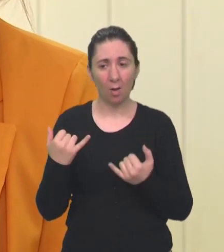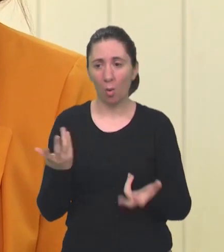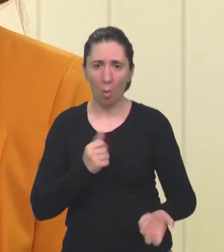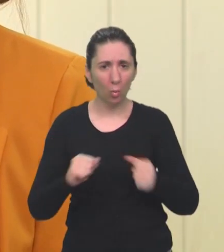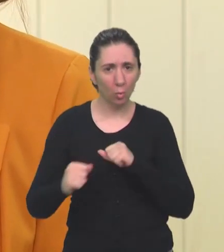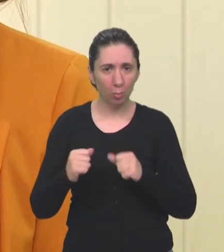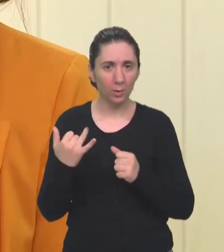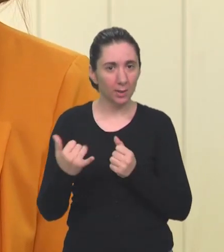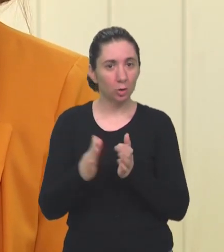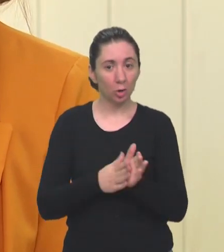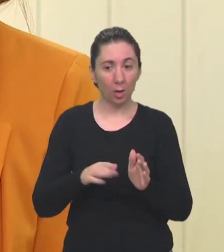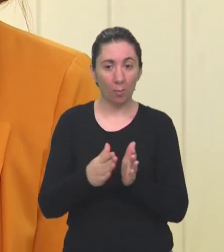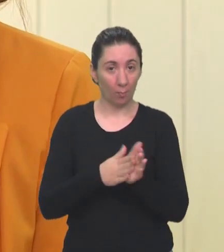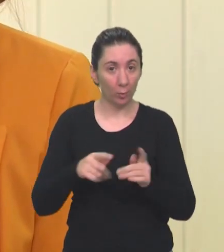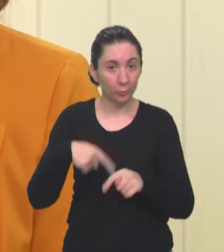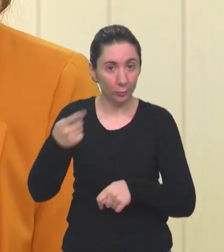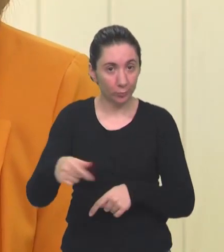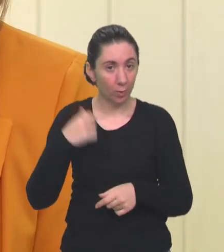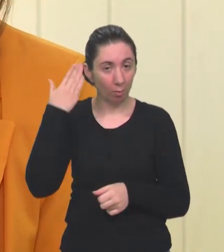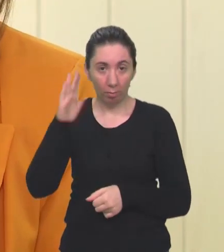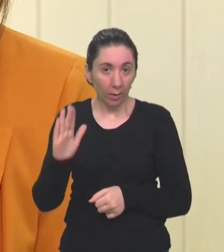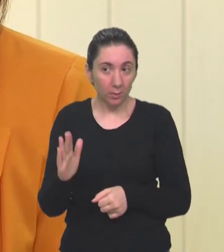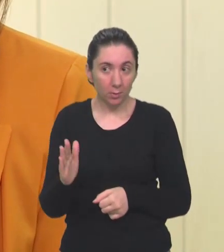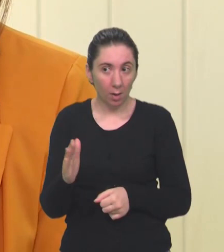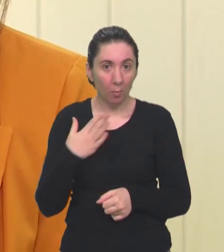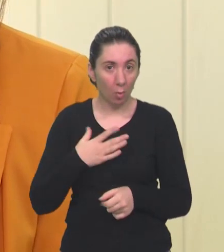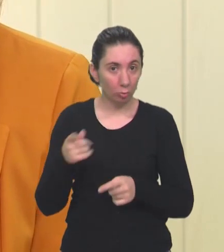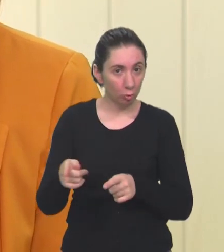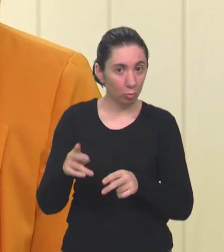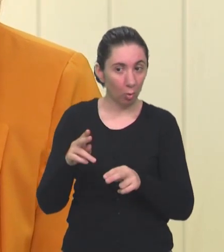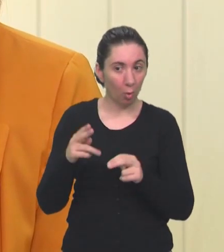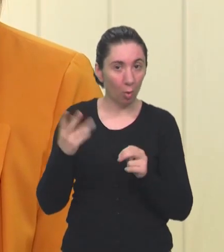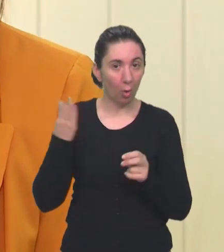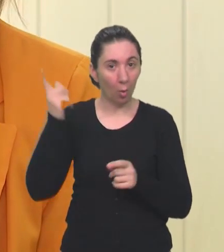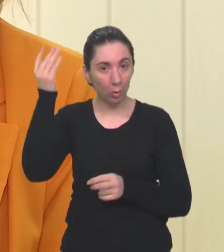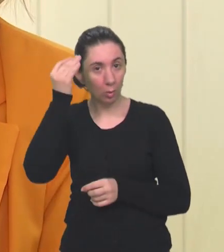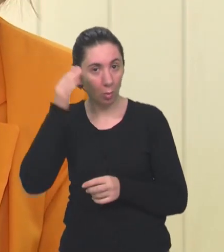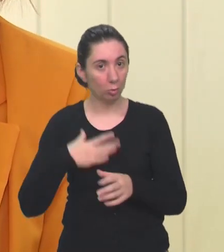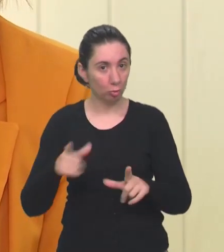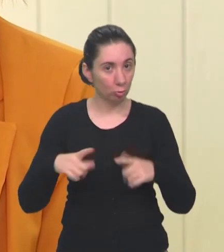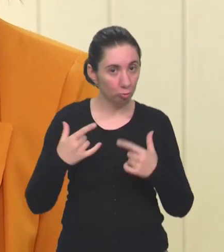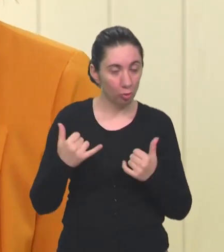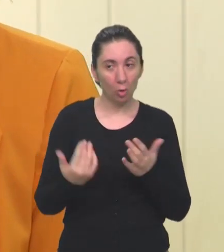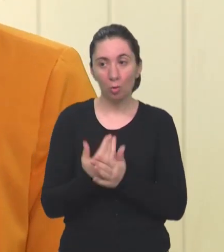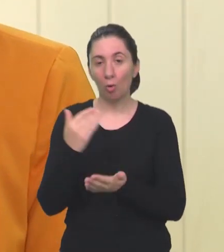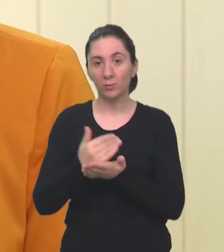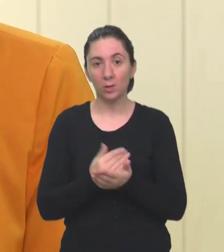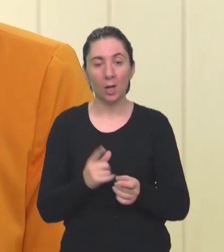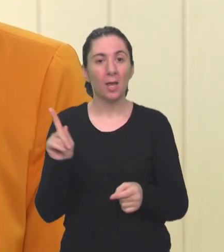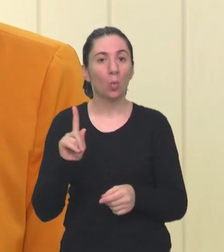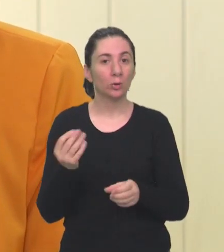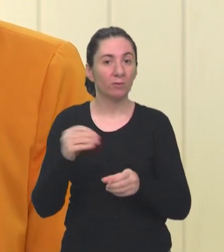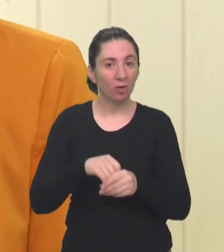i sad evo čekamo početak sljedeće, opet ne znajući da li će to tako zaživjeti kako je zamišljeno. Opet izlazi novi zakon o